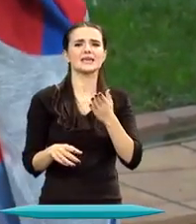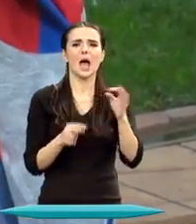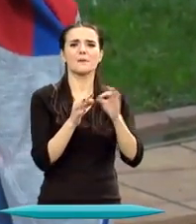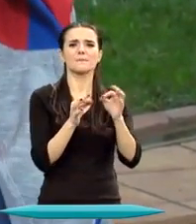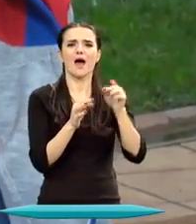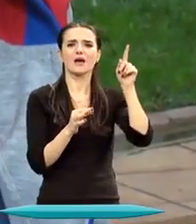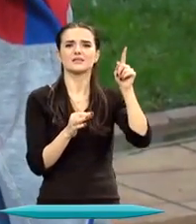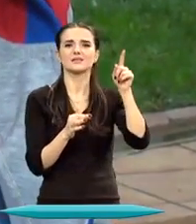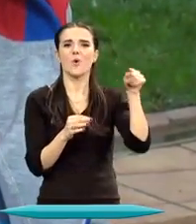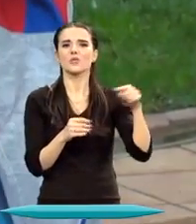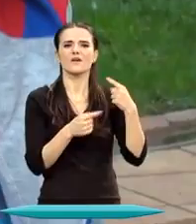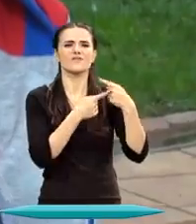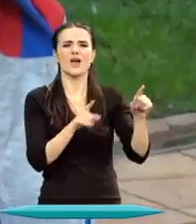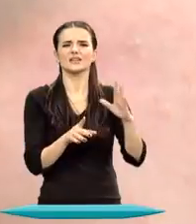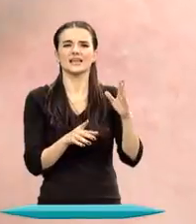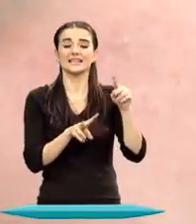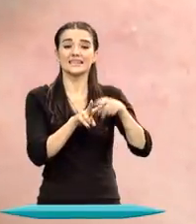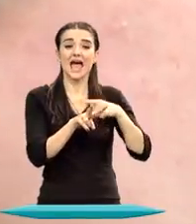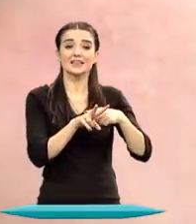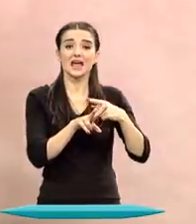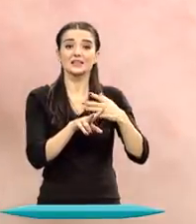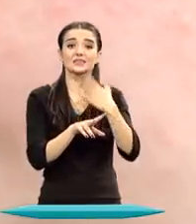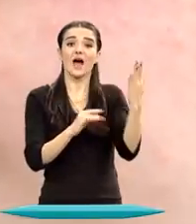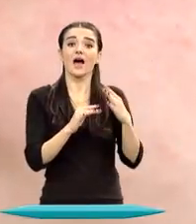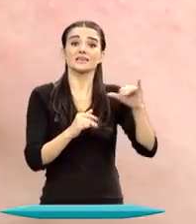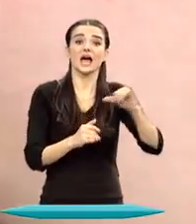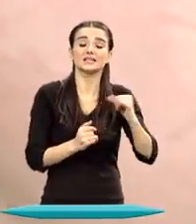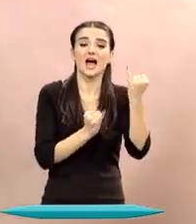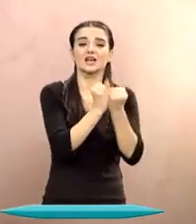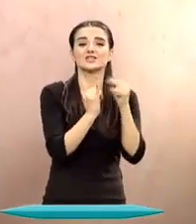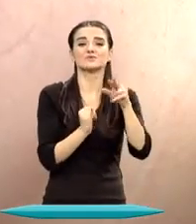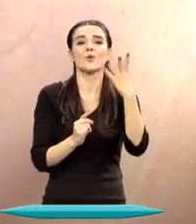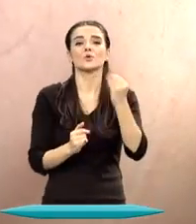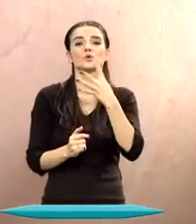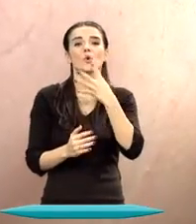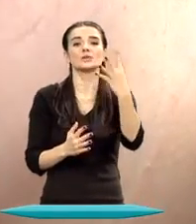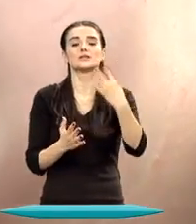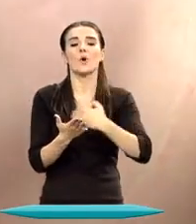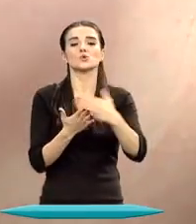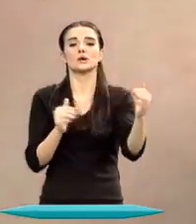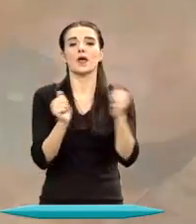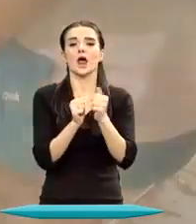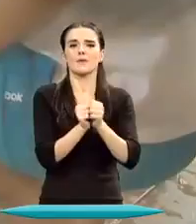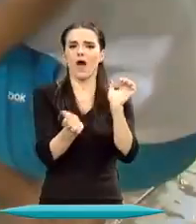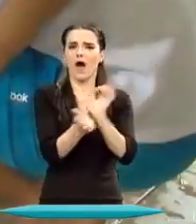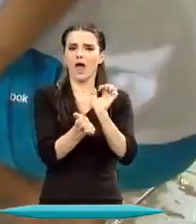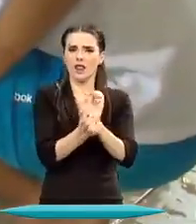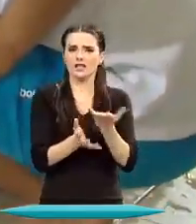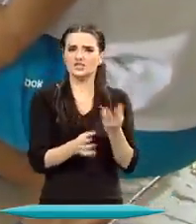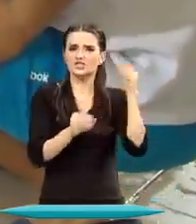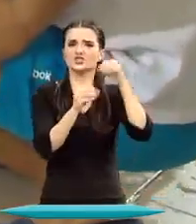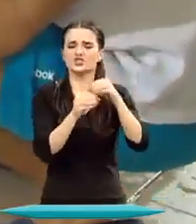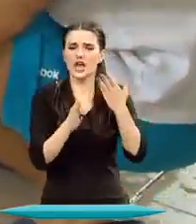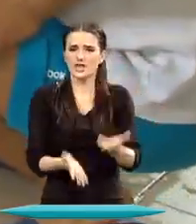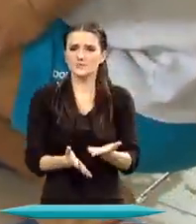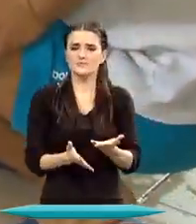biridir. Özel çocukların hayatlarını geri kazanmaları ise toplumsal bir özgüvenle özel çocukları fark